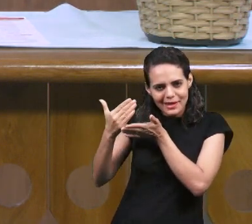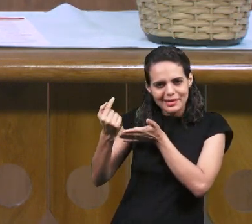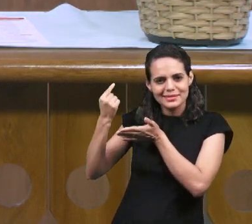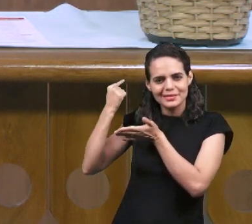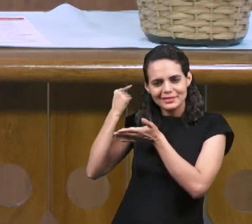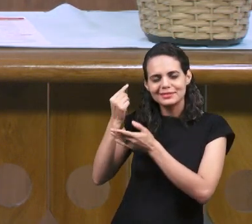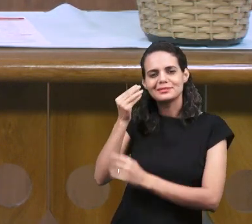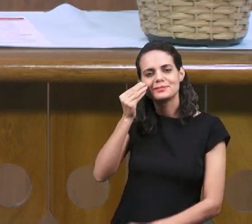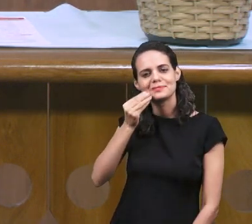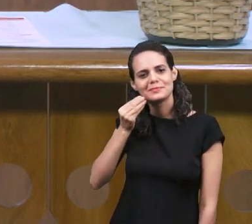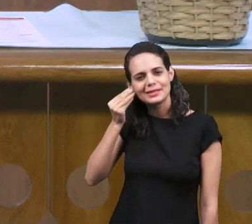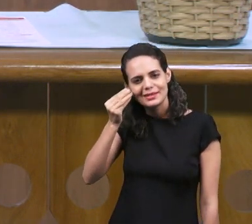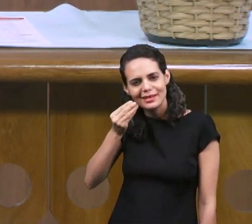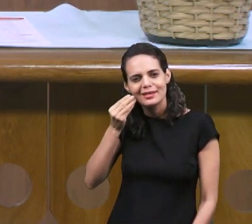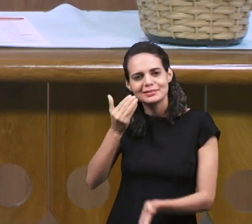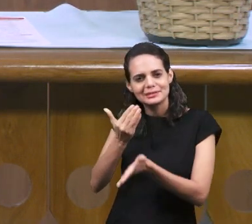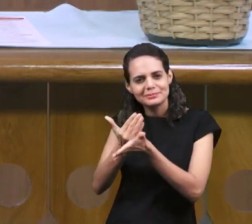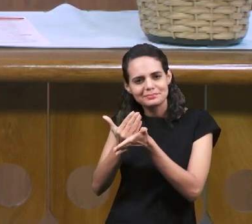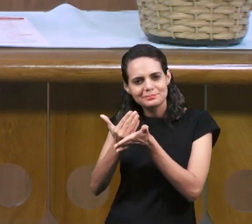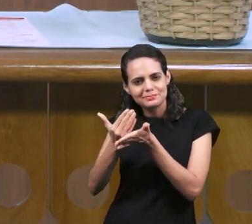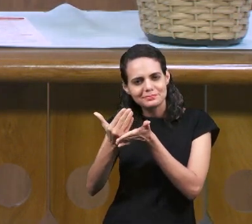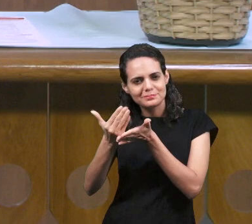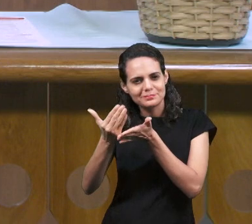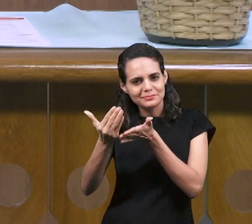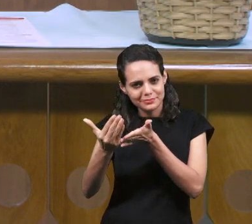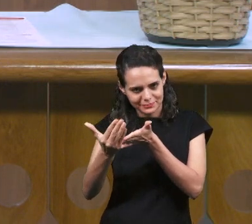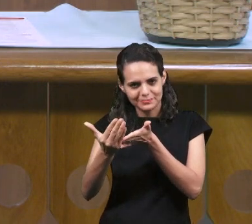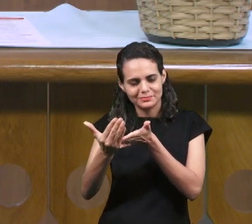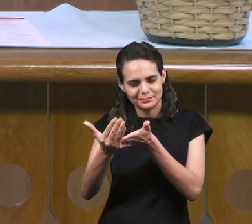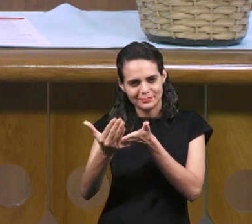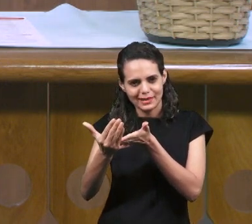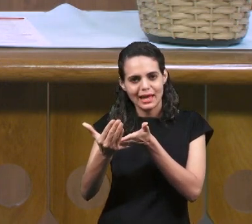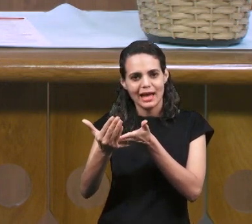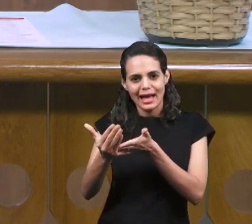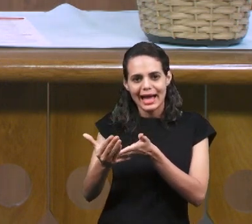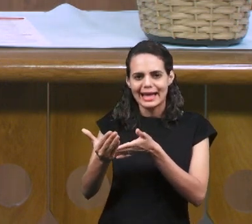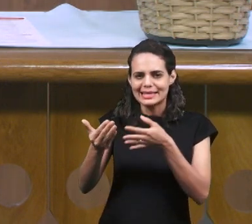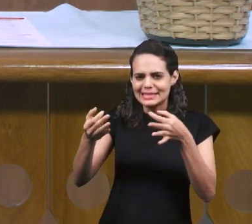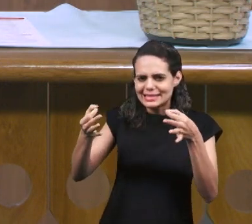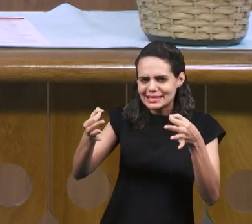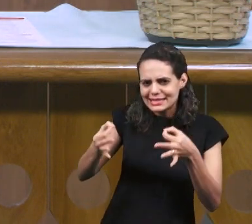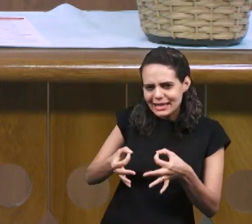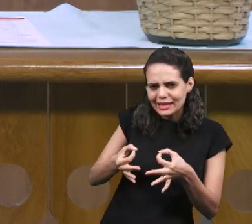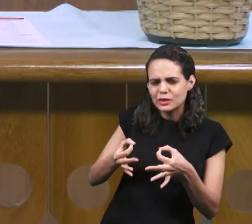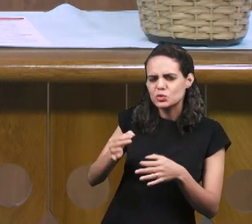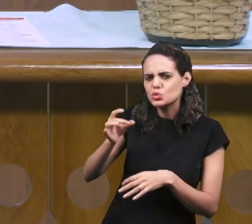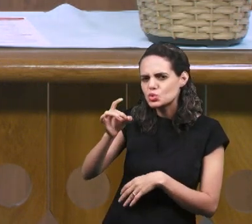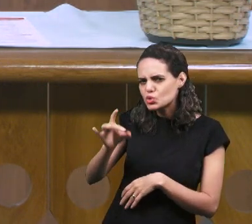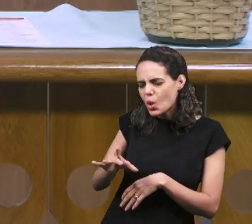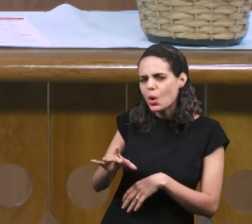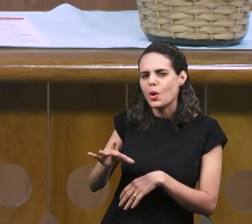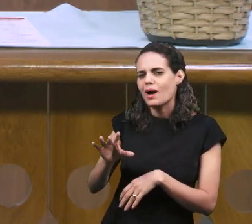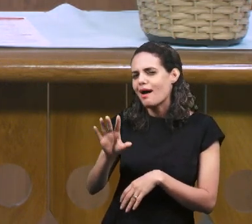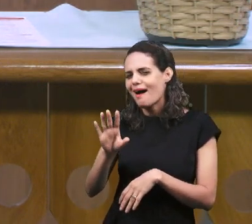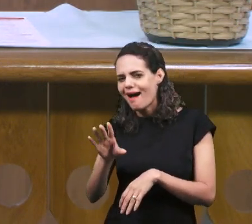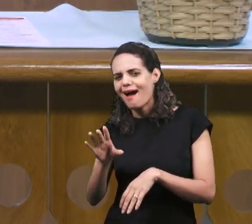ses premières expériences, elle n'était pas définie comme une institution.